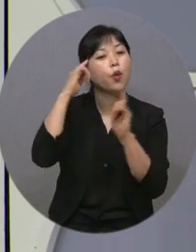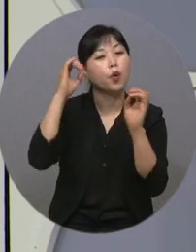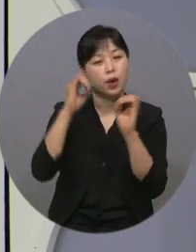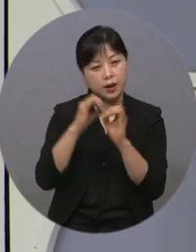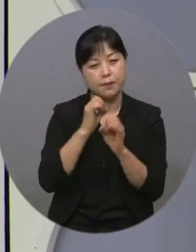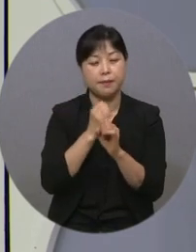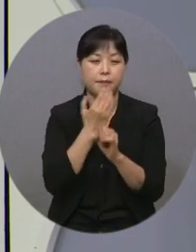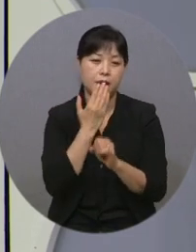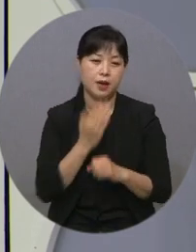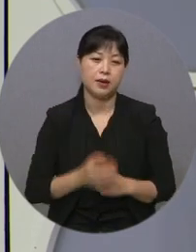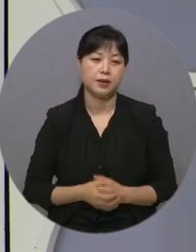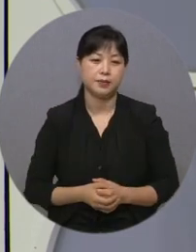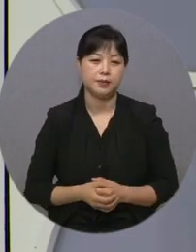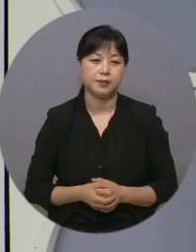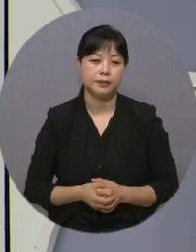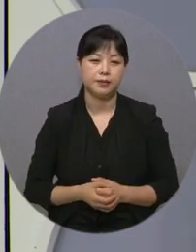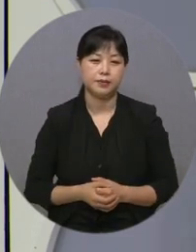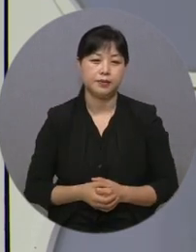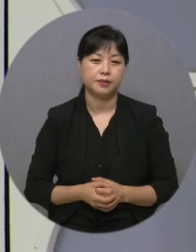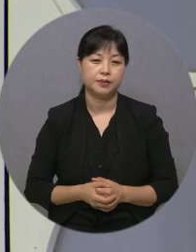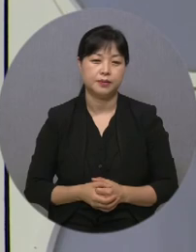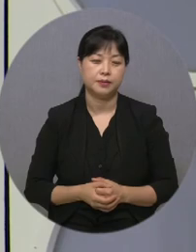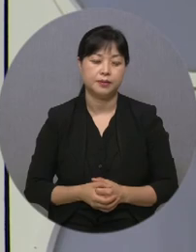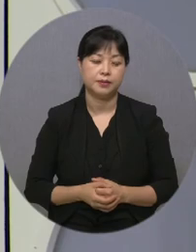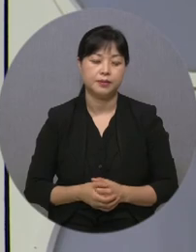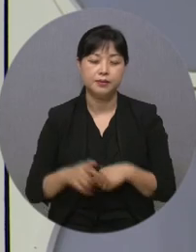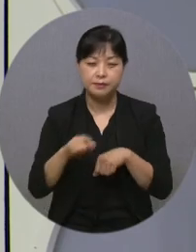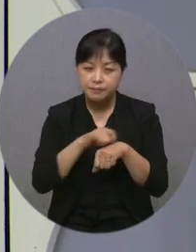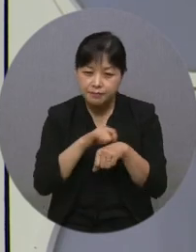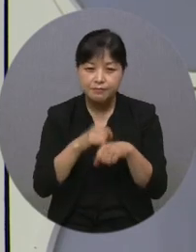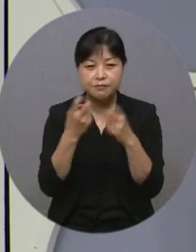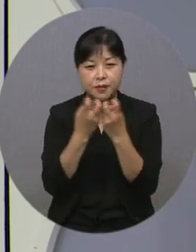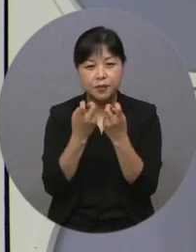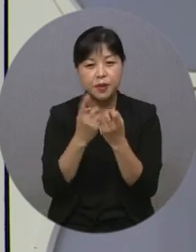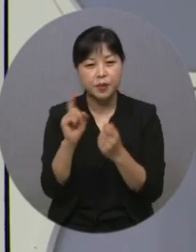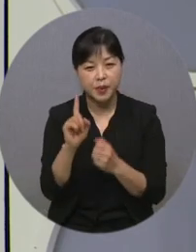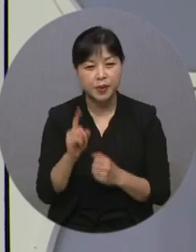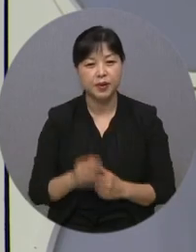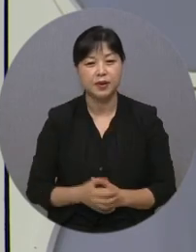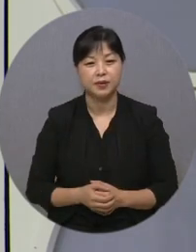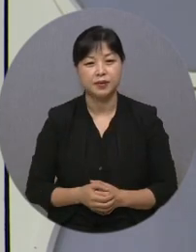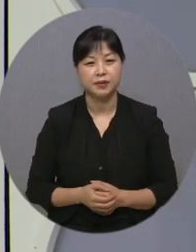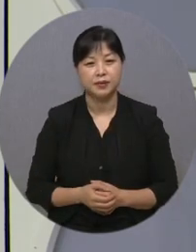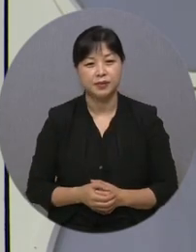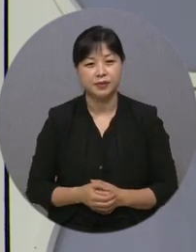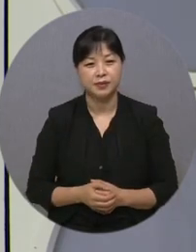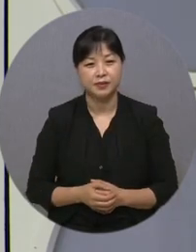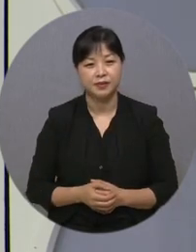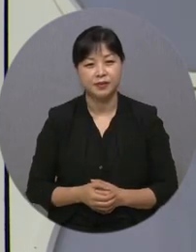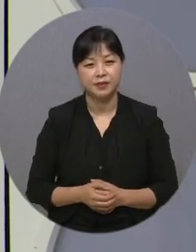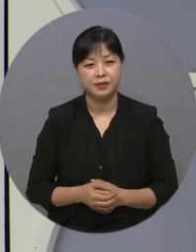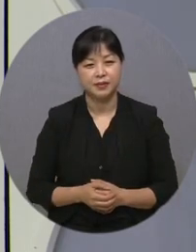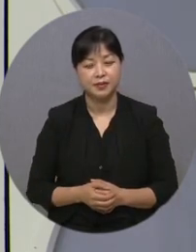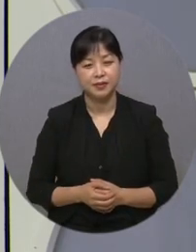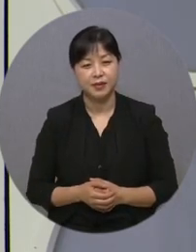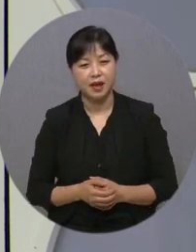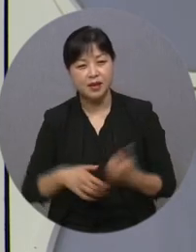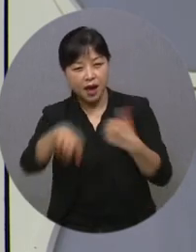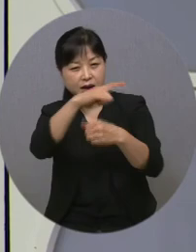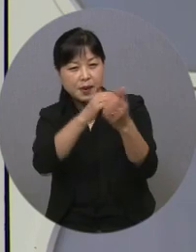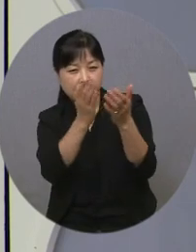특히 이제 그 비결이 뭐냐 하면 제조된 유머를 가져가는